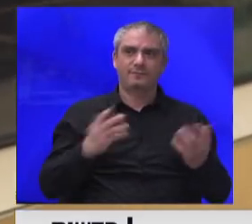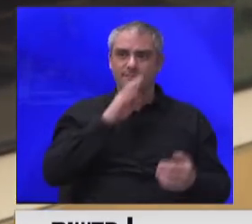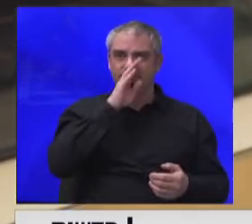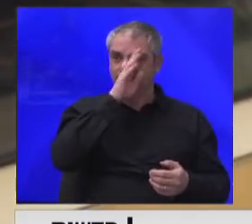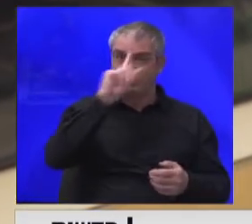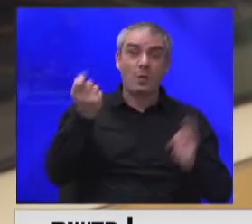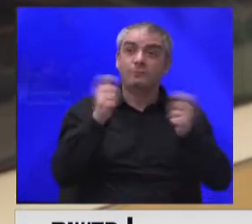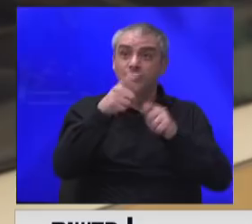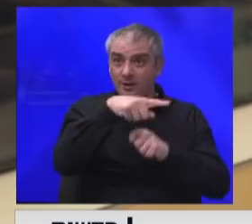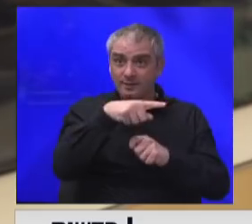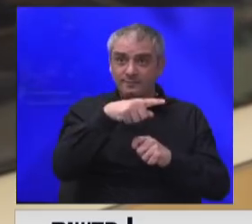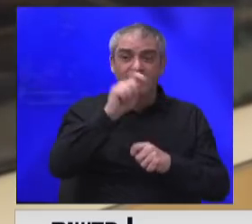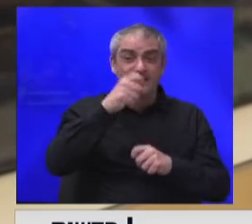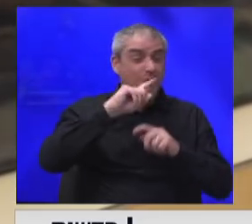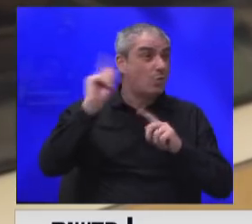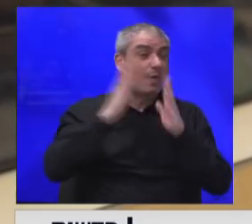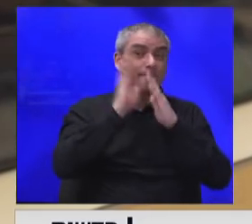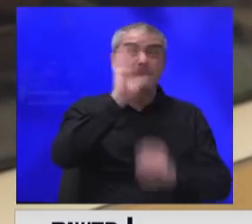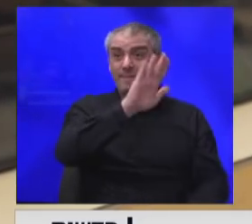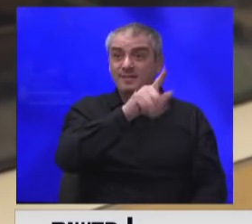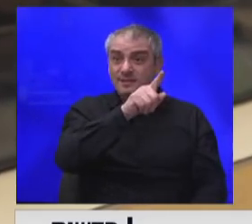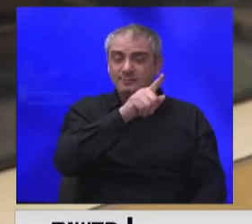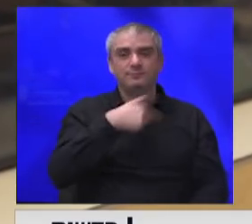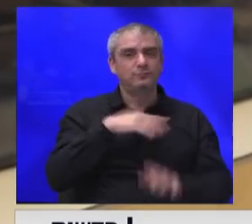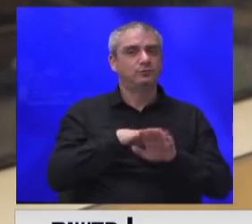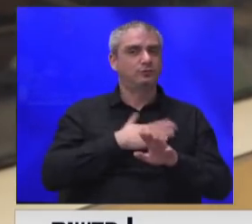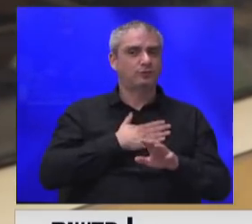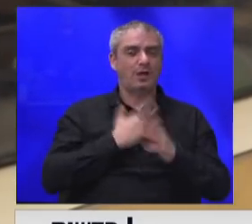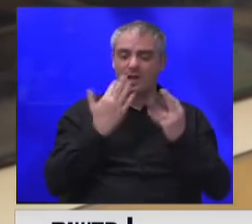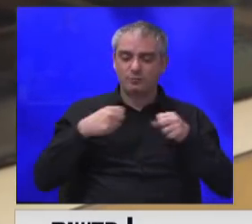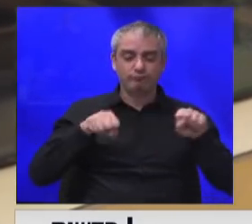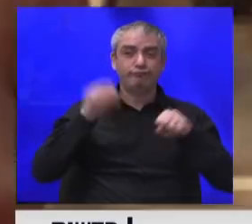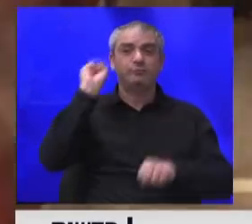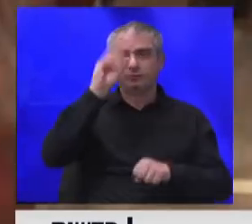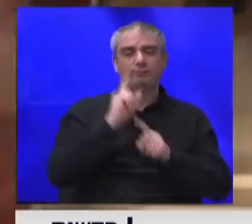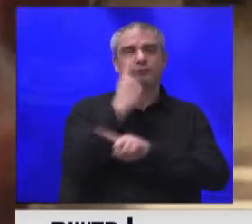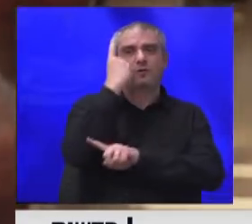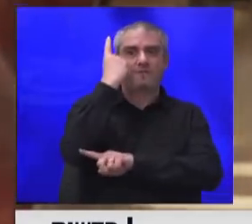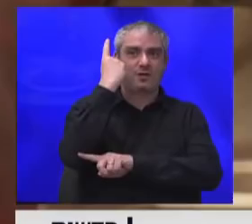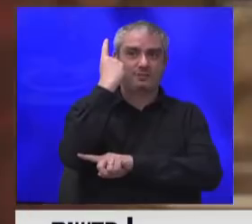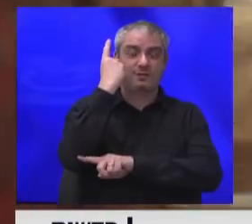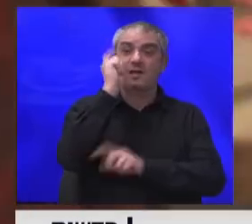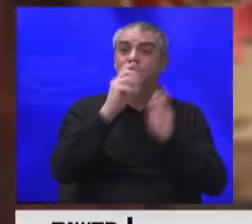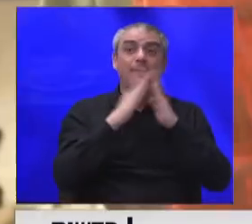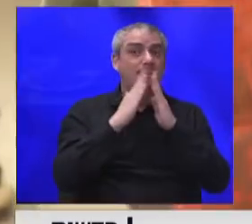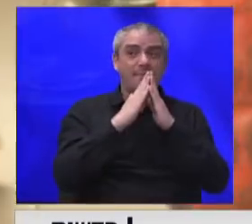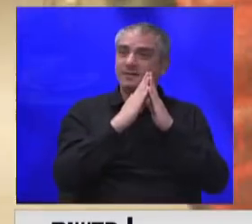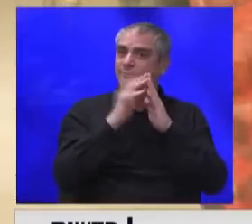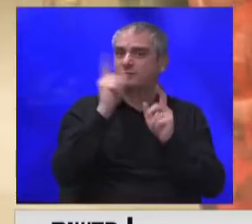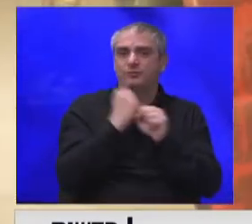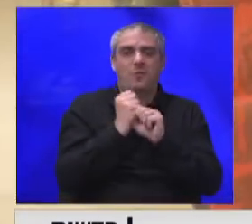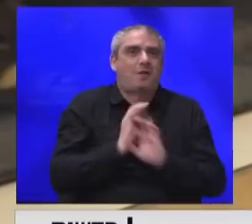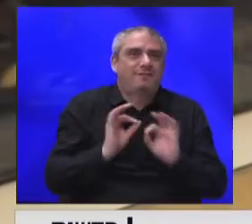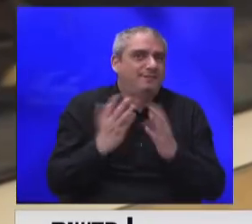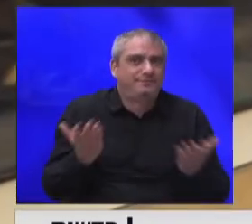סוגרים, דווקא כשכולם בבתים, הייתה לי תחושה שכמות המשלוחים תהיה מאוד גבוהה. אנשים בבתים, אנשים לא